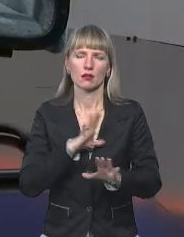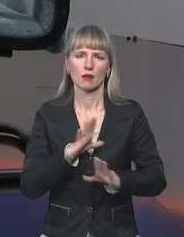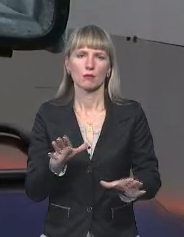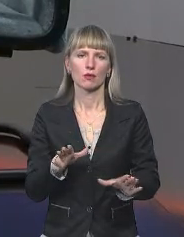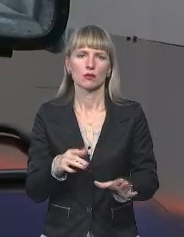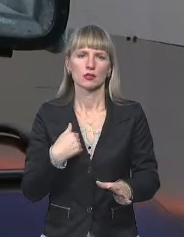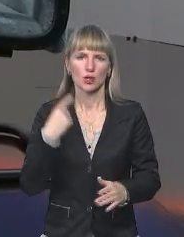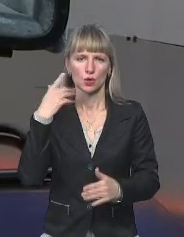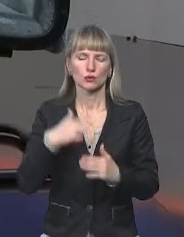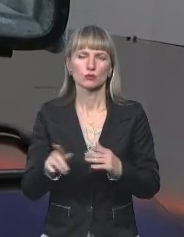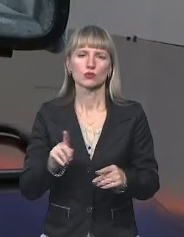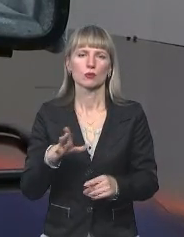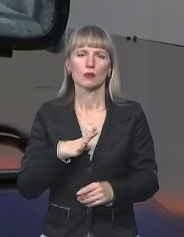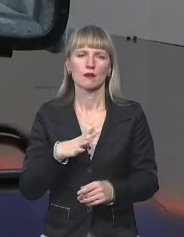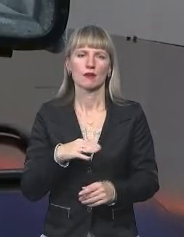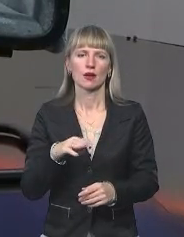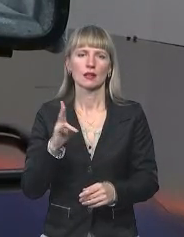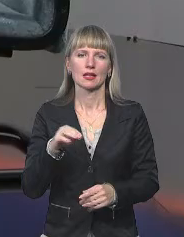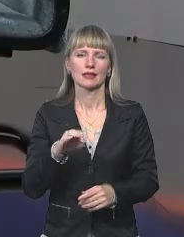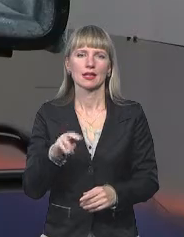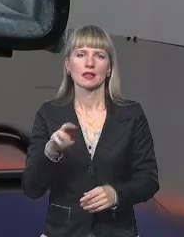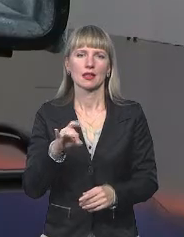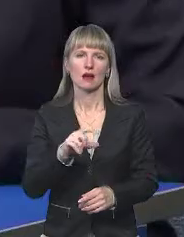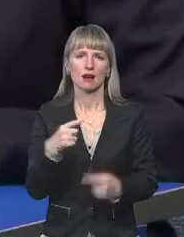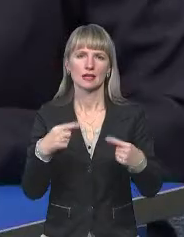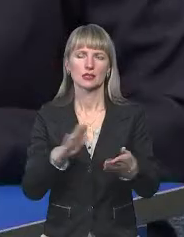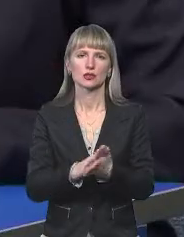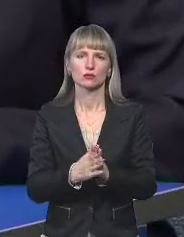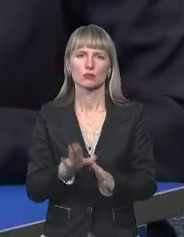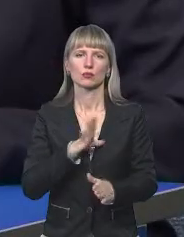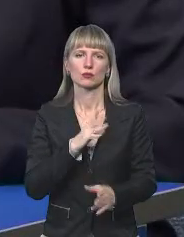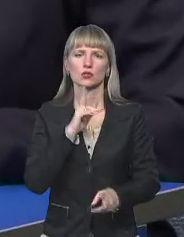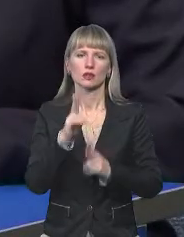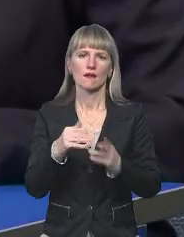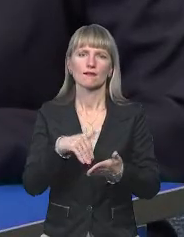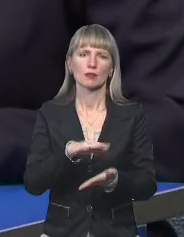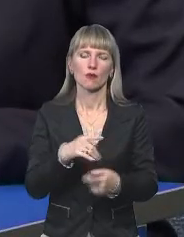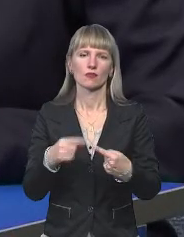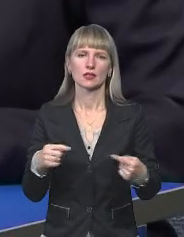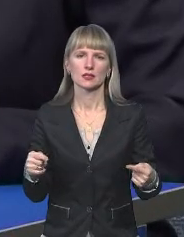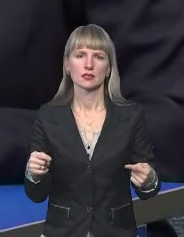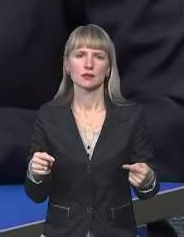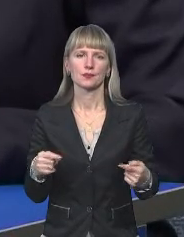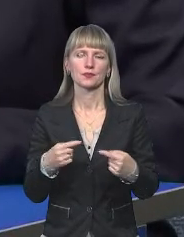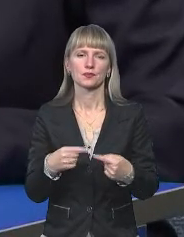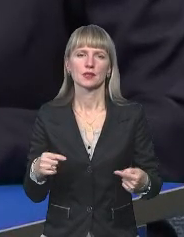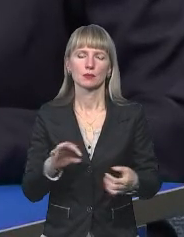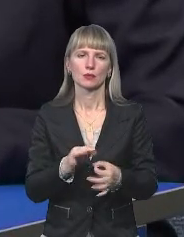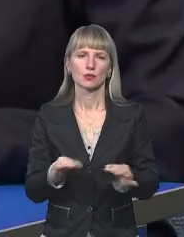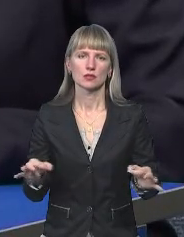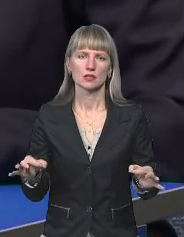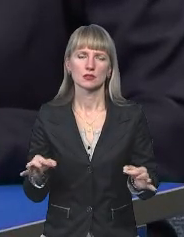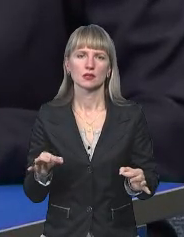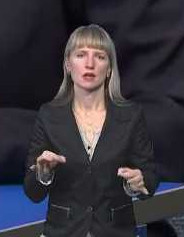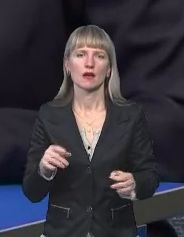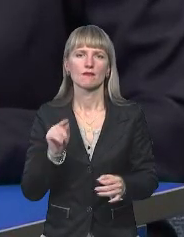не... Я розумію, що бувають на тендерах різні ситуації, там можуть бути і скарги, і відмови, там це все, різні процеси